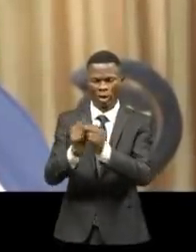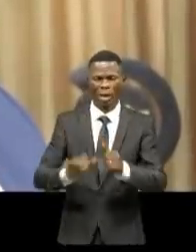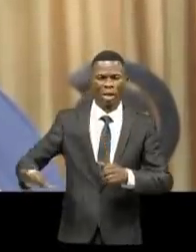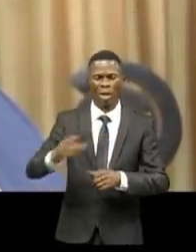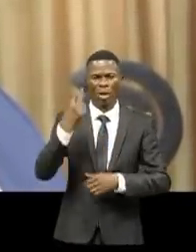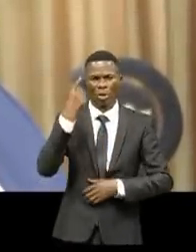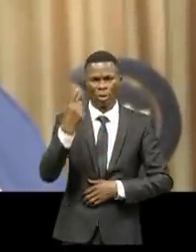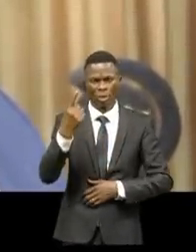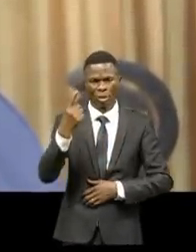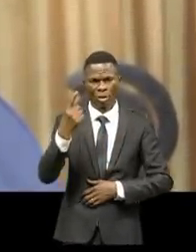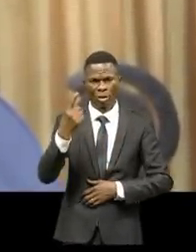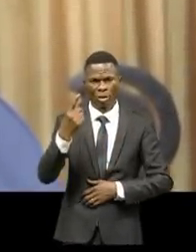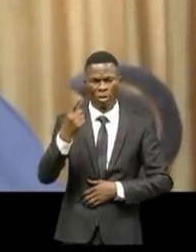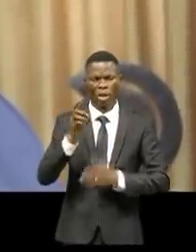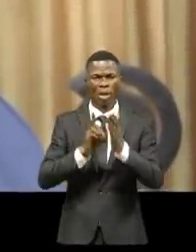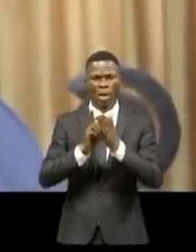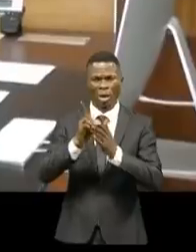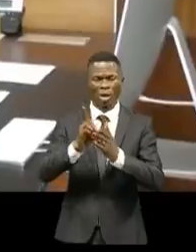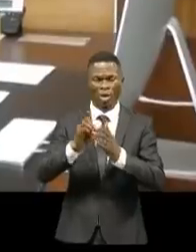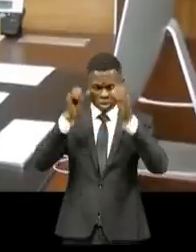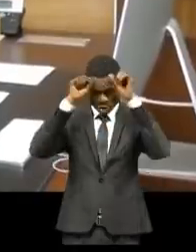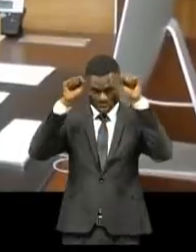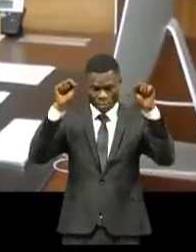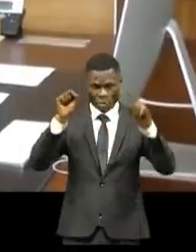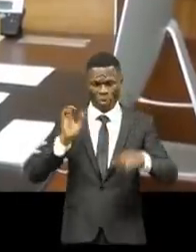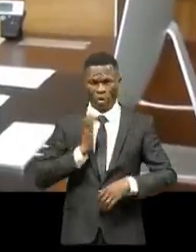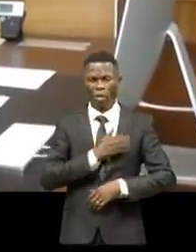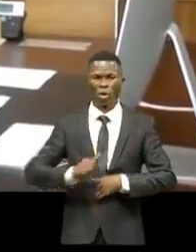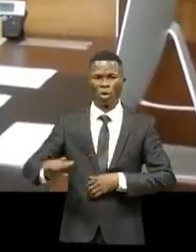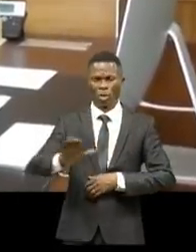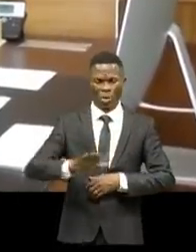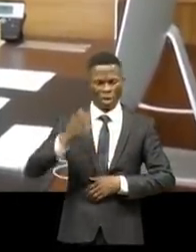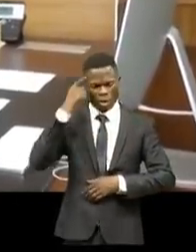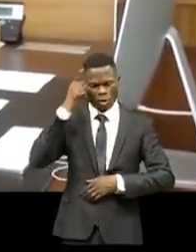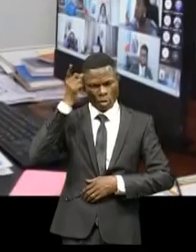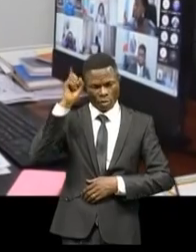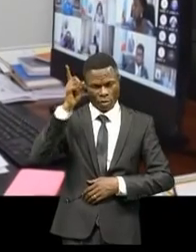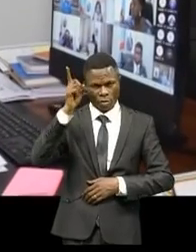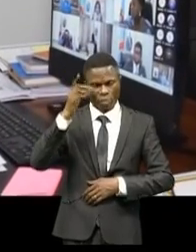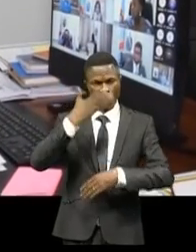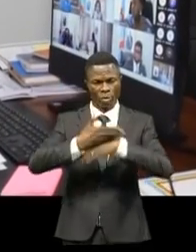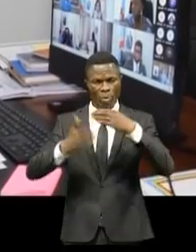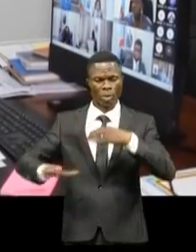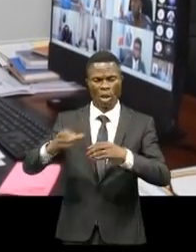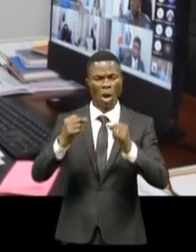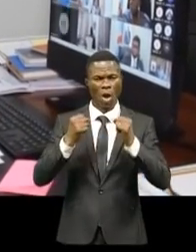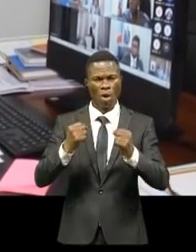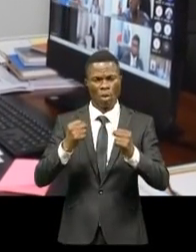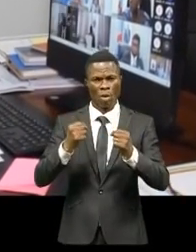nationale constituent les leitmotifs de l'action du président de la République dans le souci de construire un pays